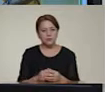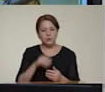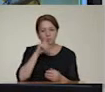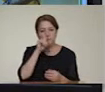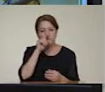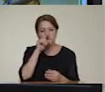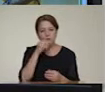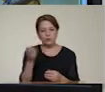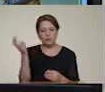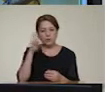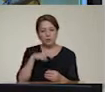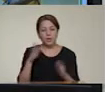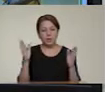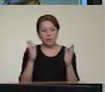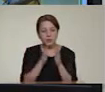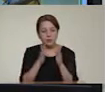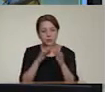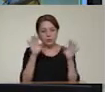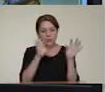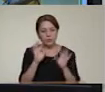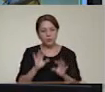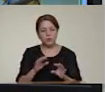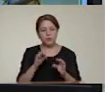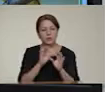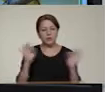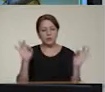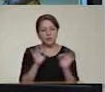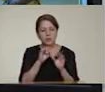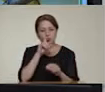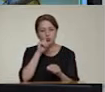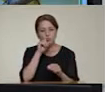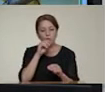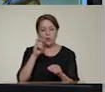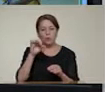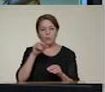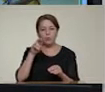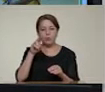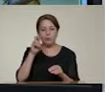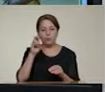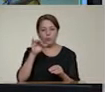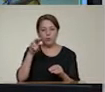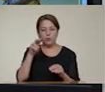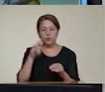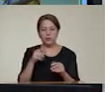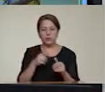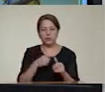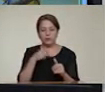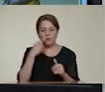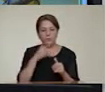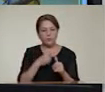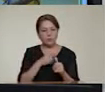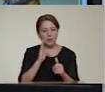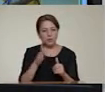chumchuqdek keladigan kichkina kulrang sayroq kuqush bulbul deb ataladi. Demak, birinchi gapga